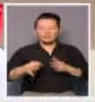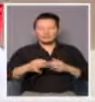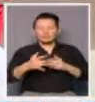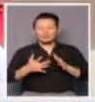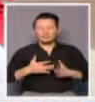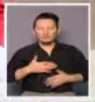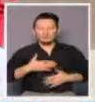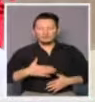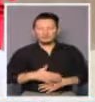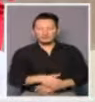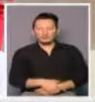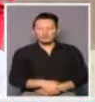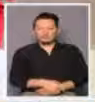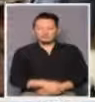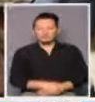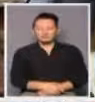города.